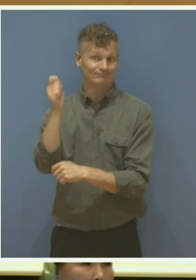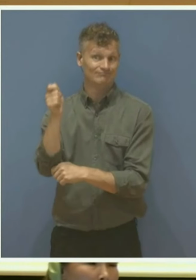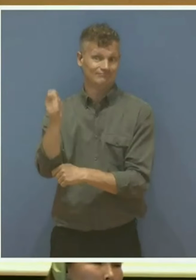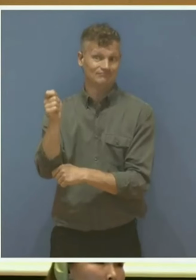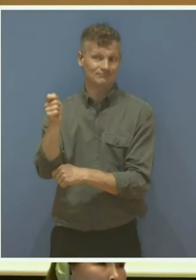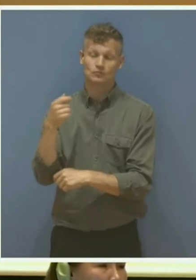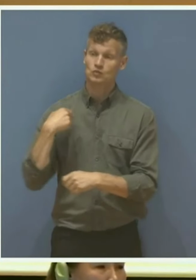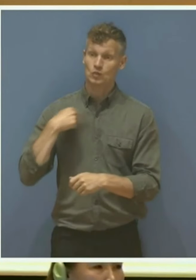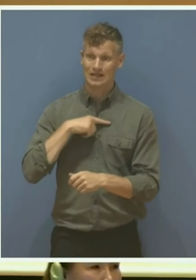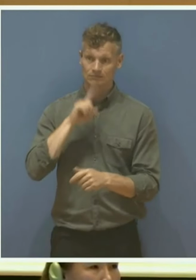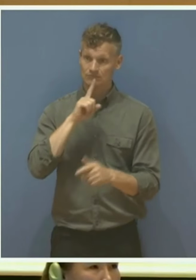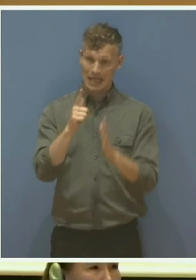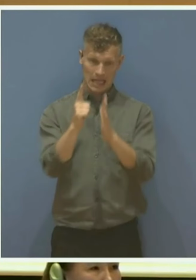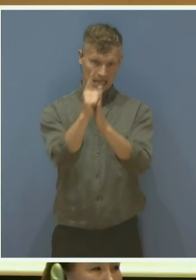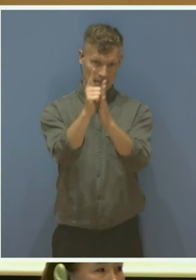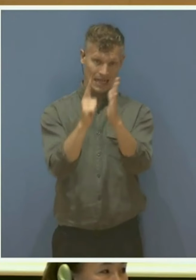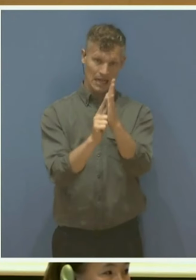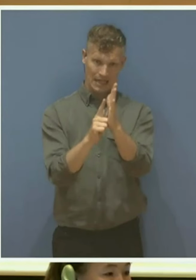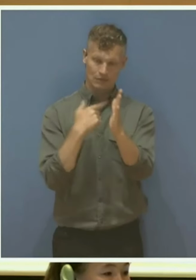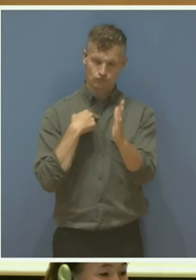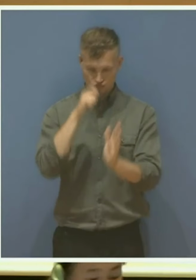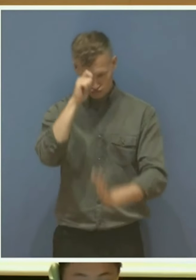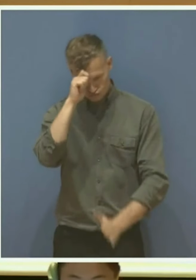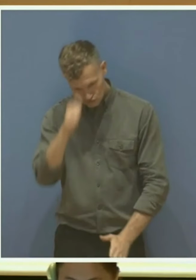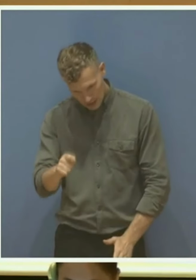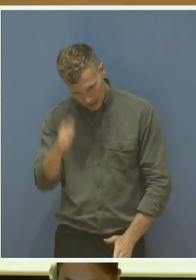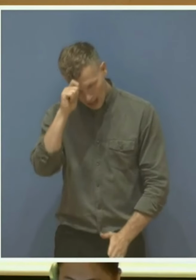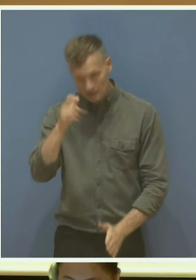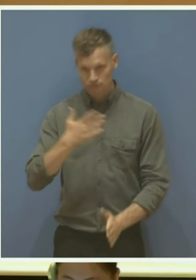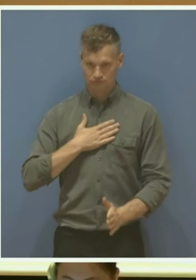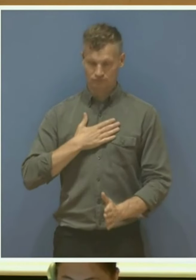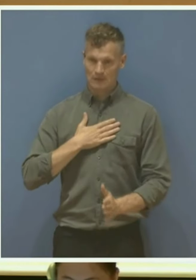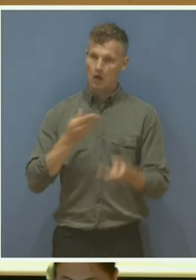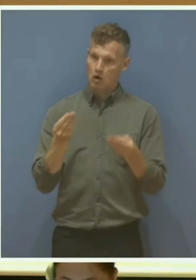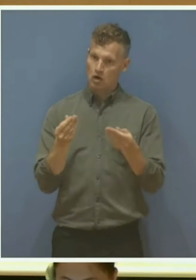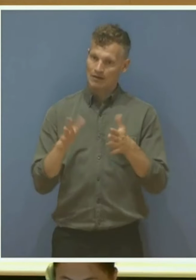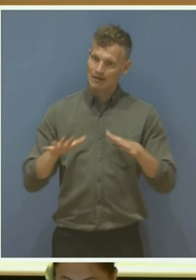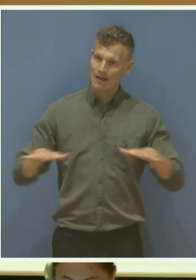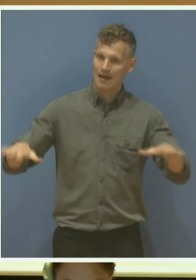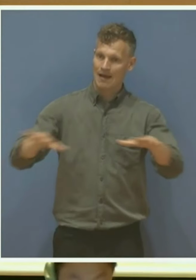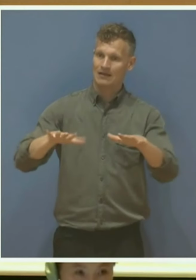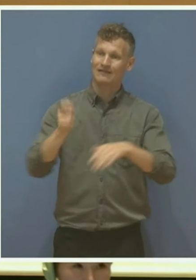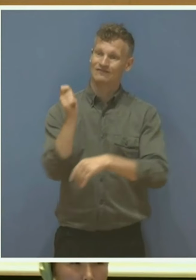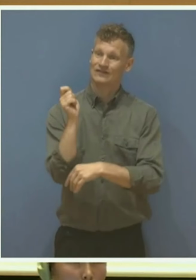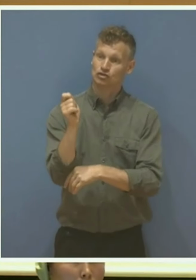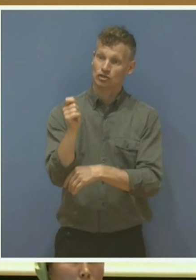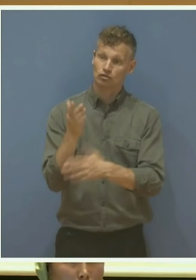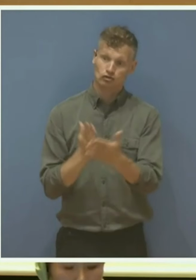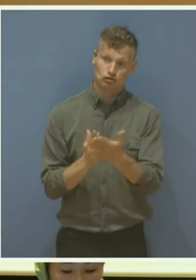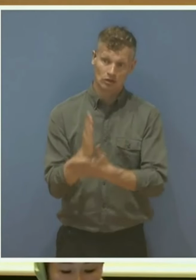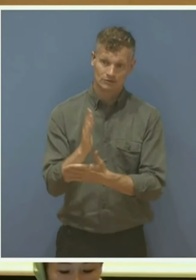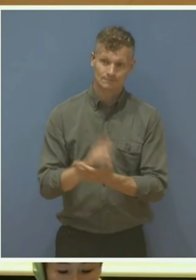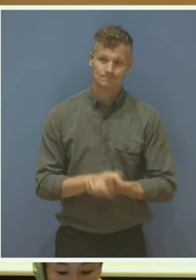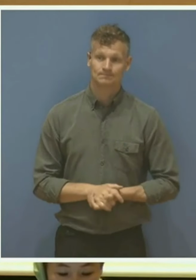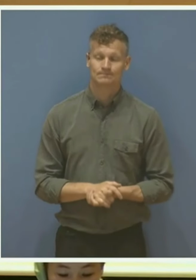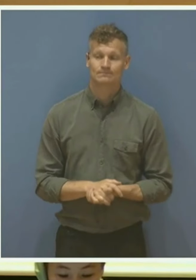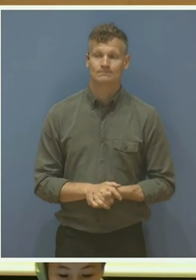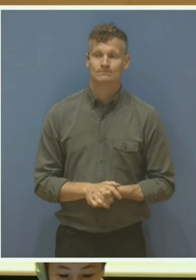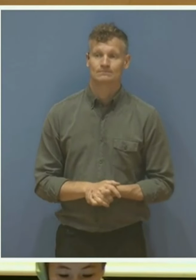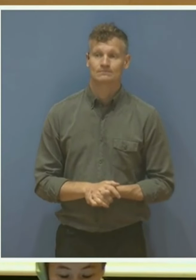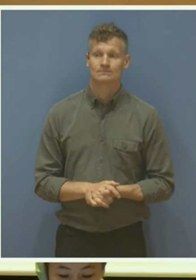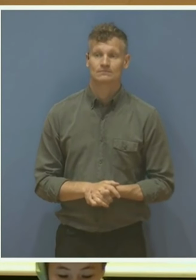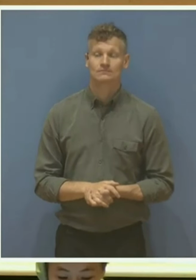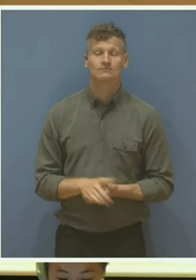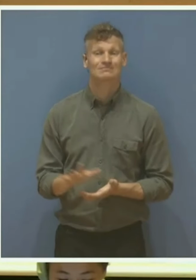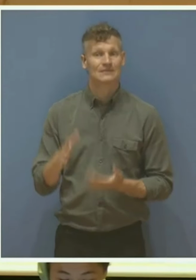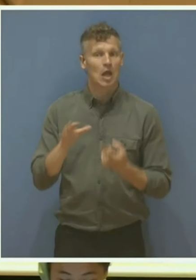народов. Декларация ООН о правах коренных народов подчеркивает важность самостоятельного определения приоритетов развития коренными народами. В